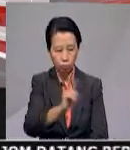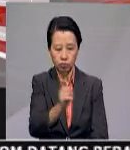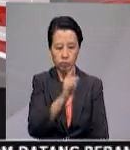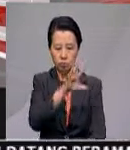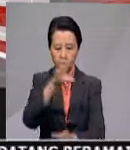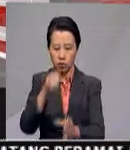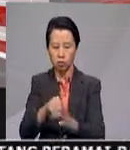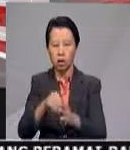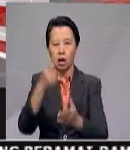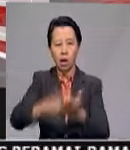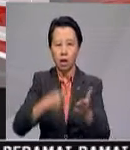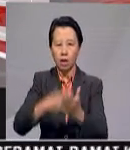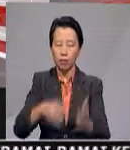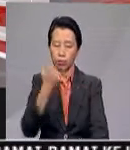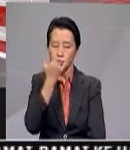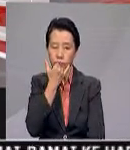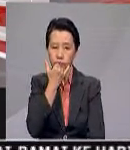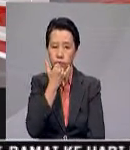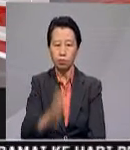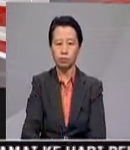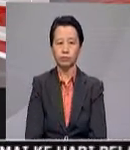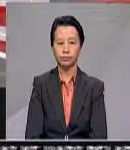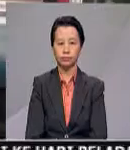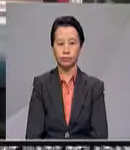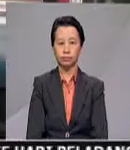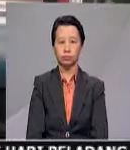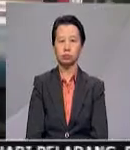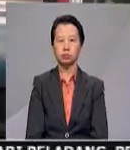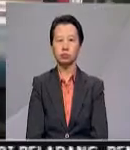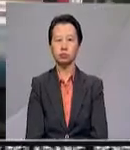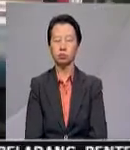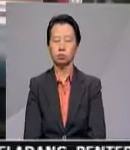terlibat dalam sebarang kesalahan.